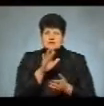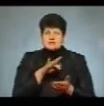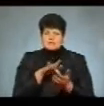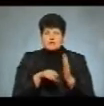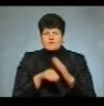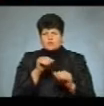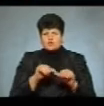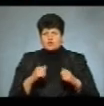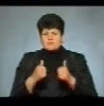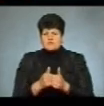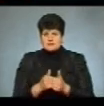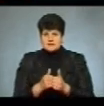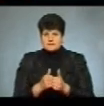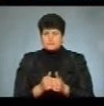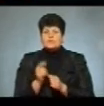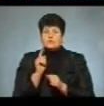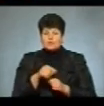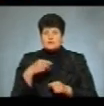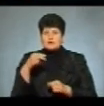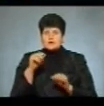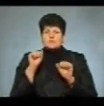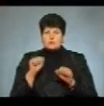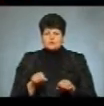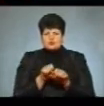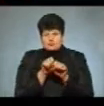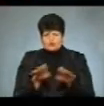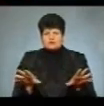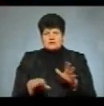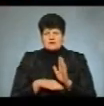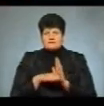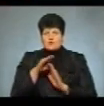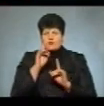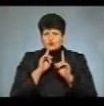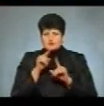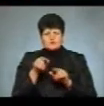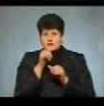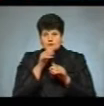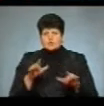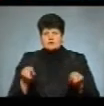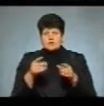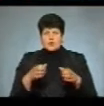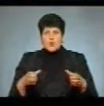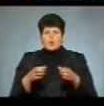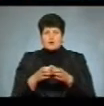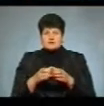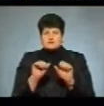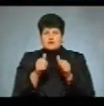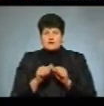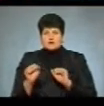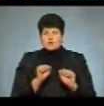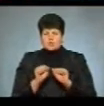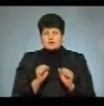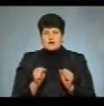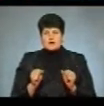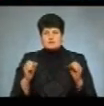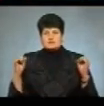виборчої комісії. До того ж, президент може розпустити Верховну Раду, якщо вона не здатна створити коаліцію, сформувати уряд або